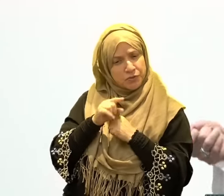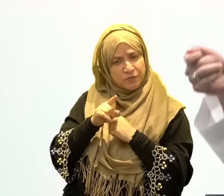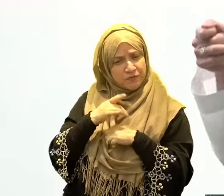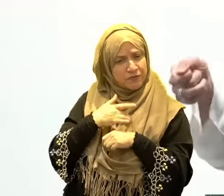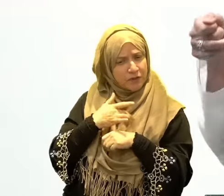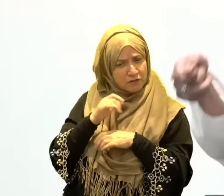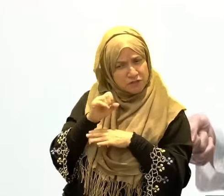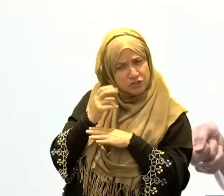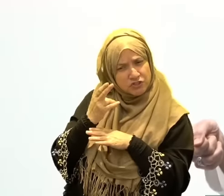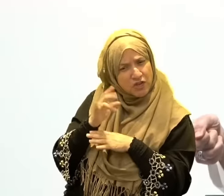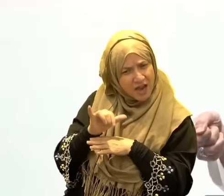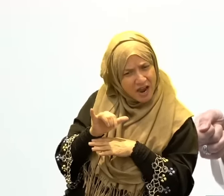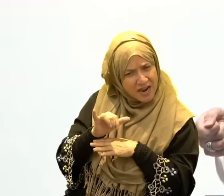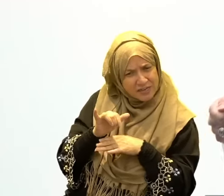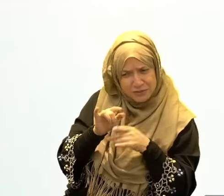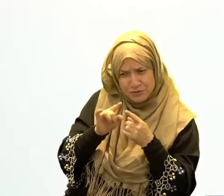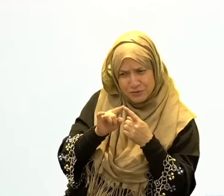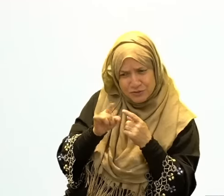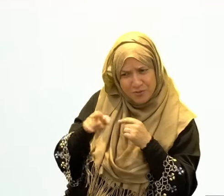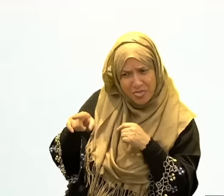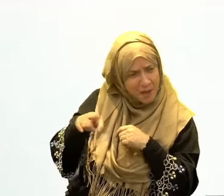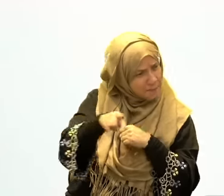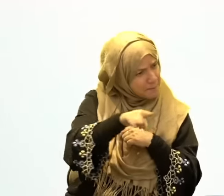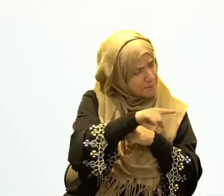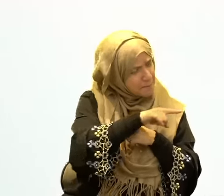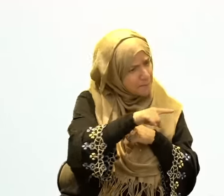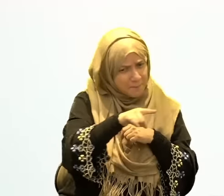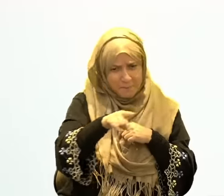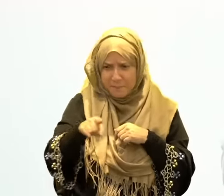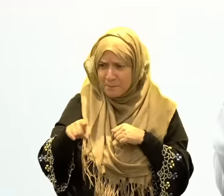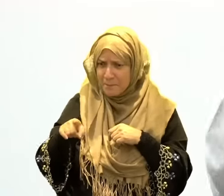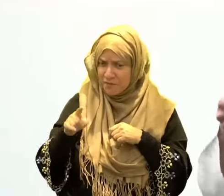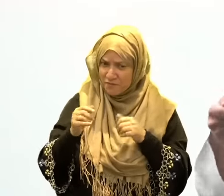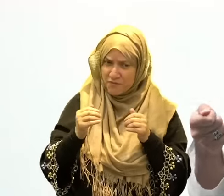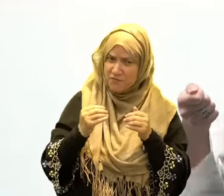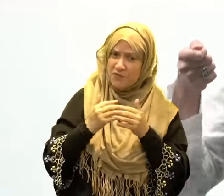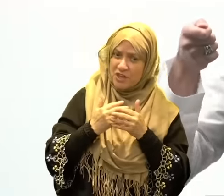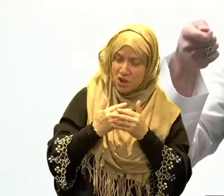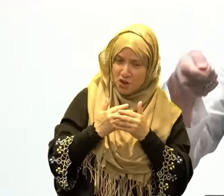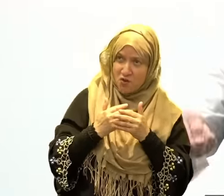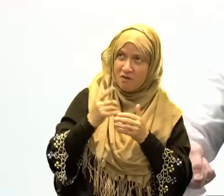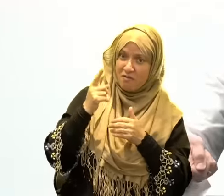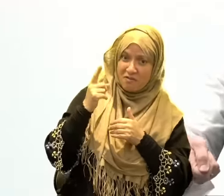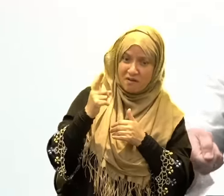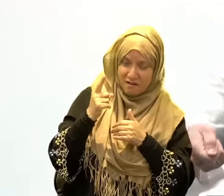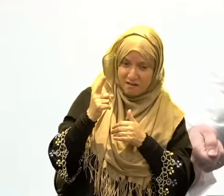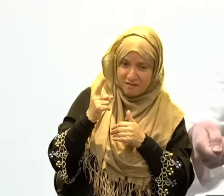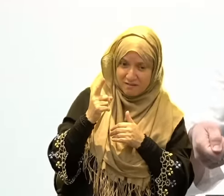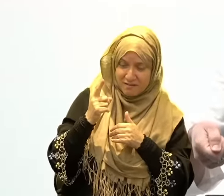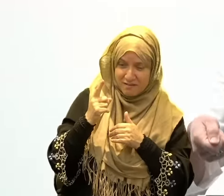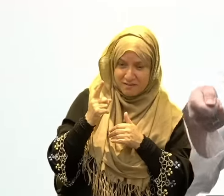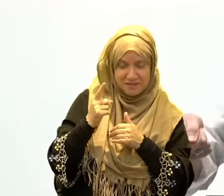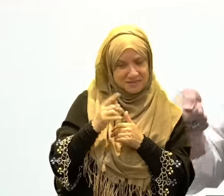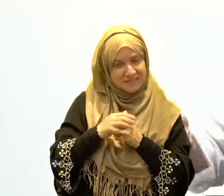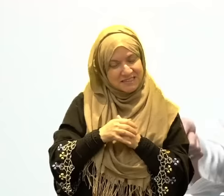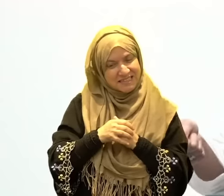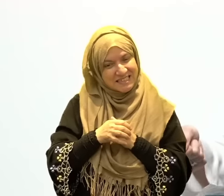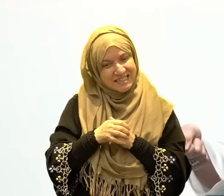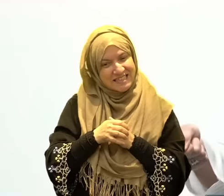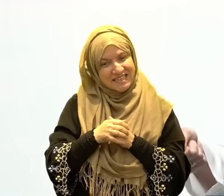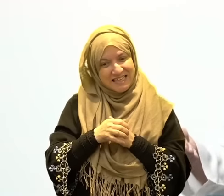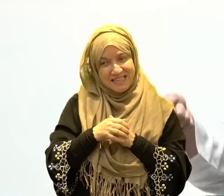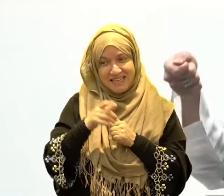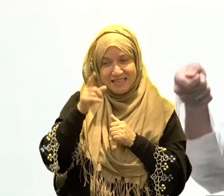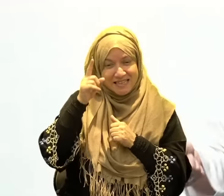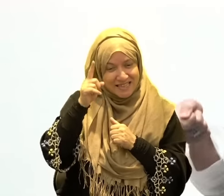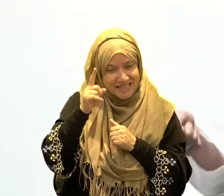قدر قدرته عليك. Fear Allah to the extent of the control that He has over you. You fear authority,